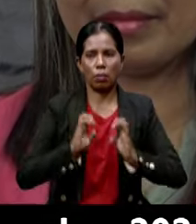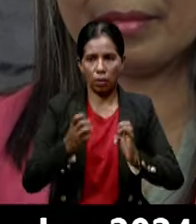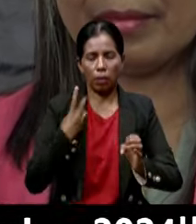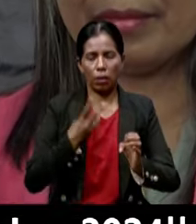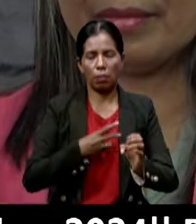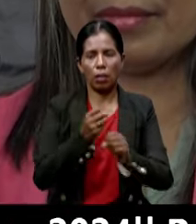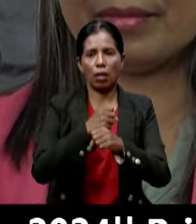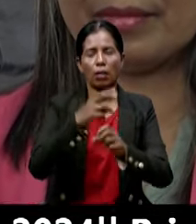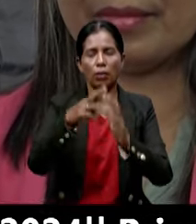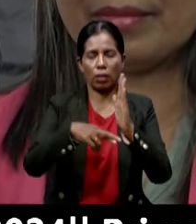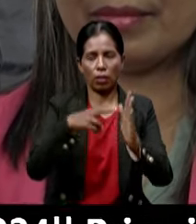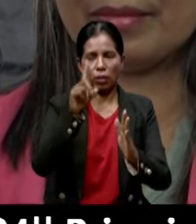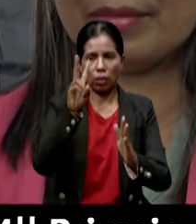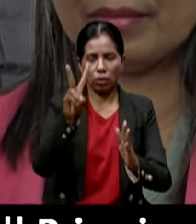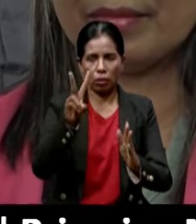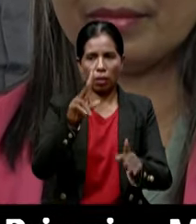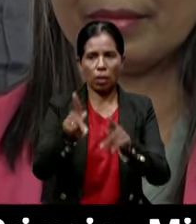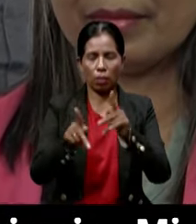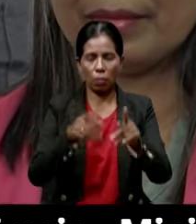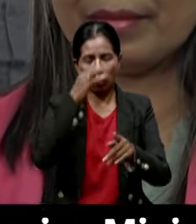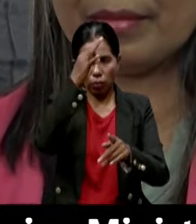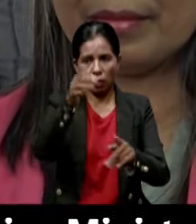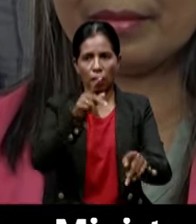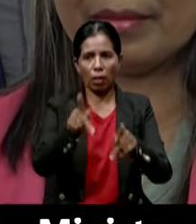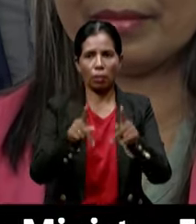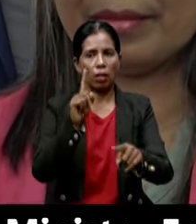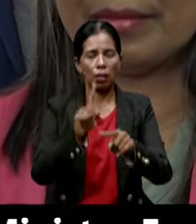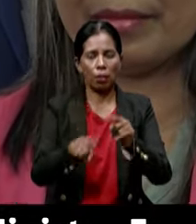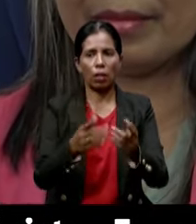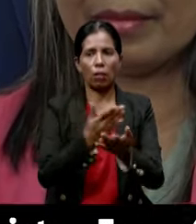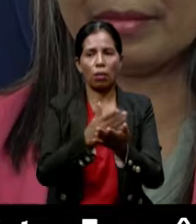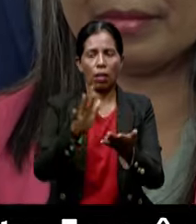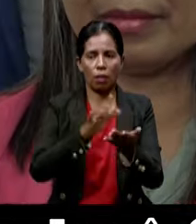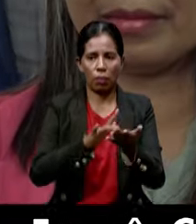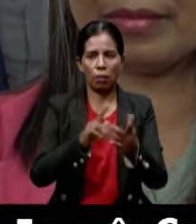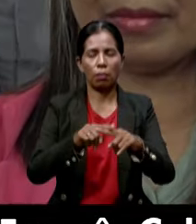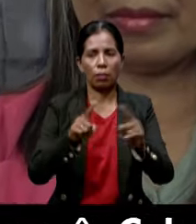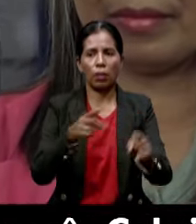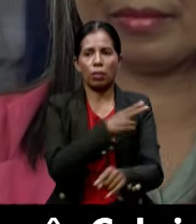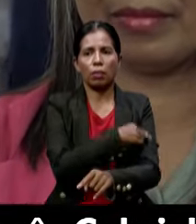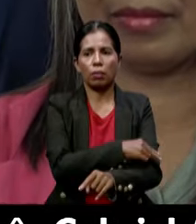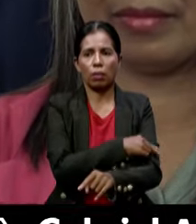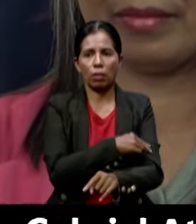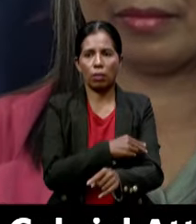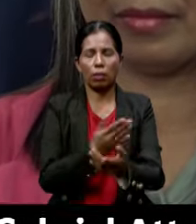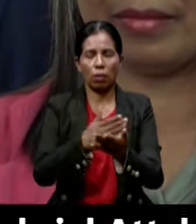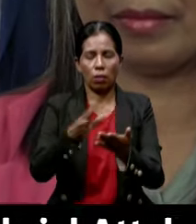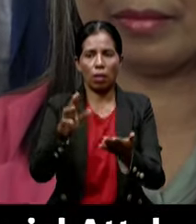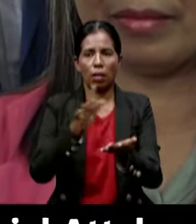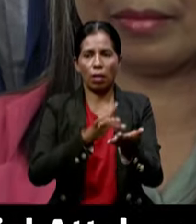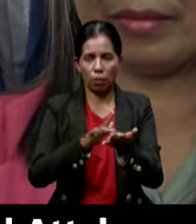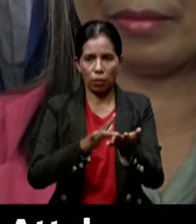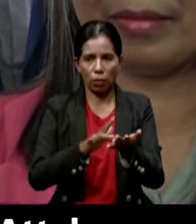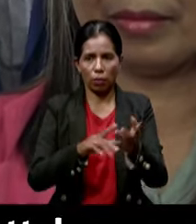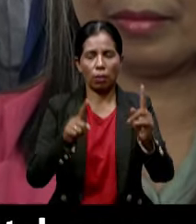regras ruma para atu komendar se ba oi komendar sira la bele sosa ai moruk mai be hospital maka sosa ai moruk